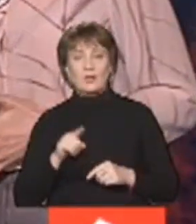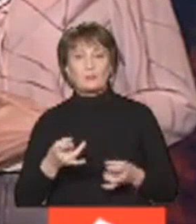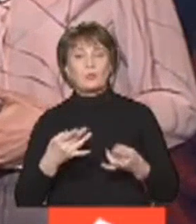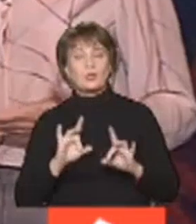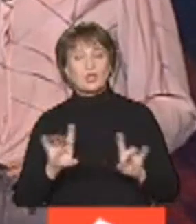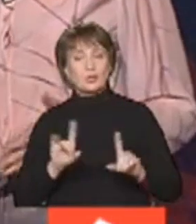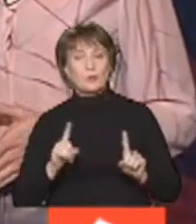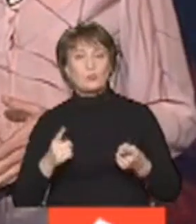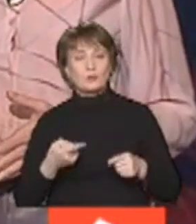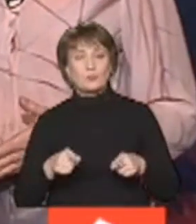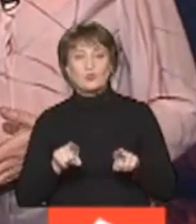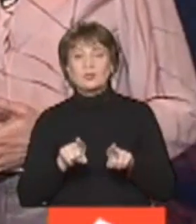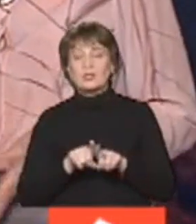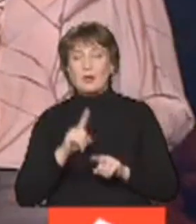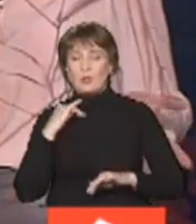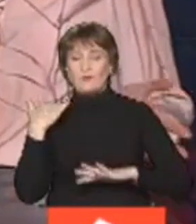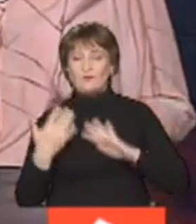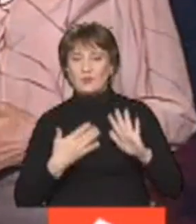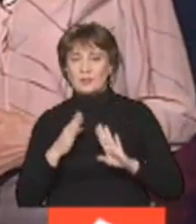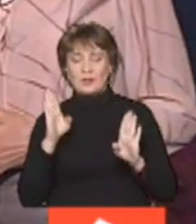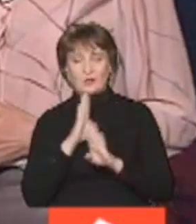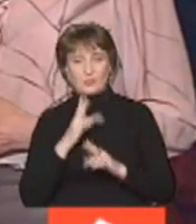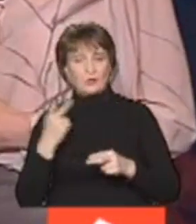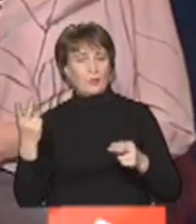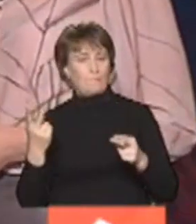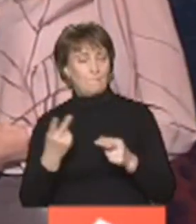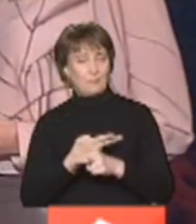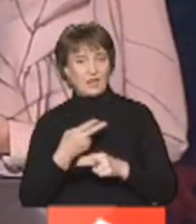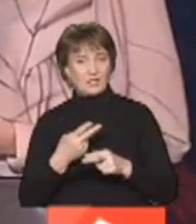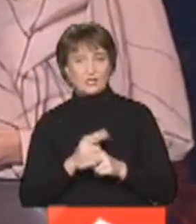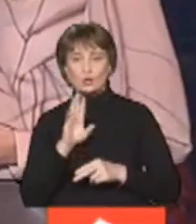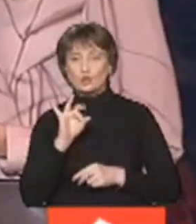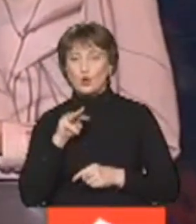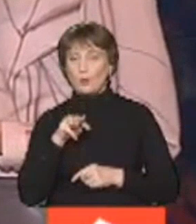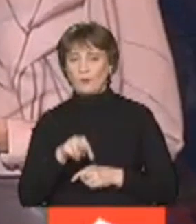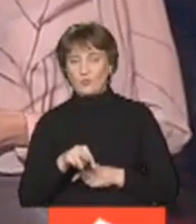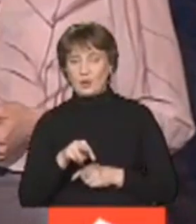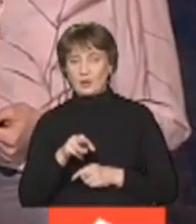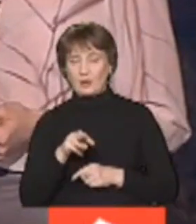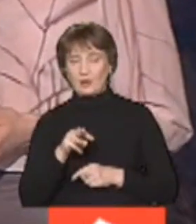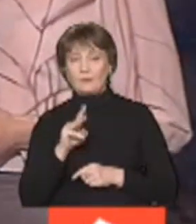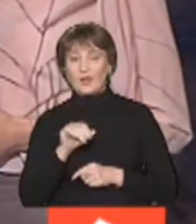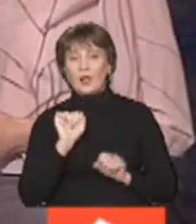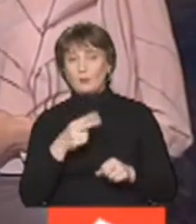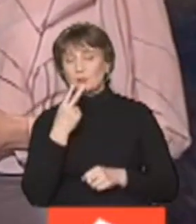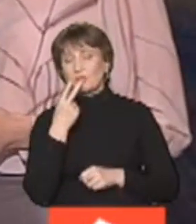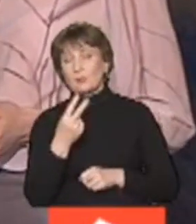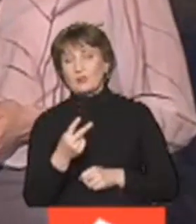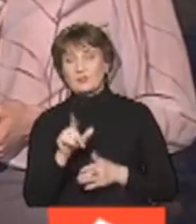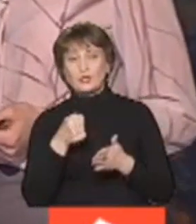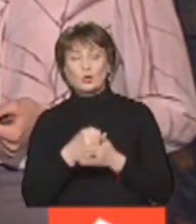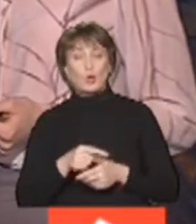чому сьогодні була така досить вітряна погода, хоча і без штормових поривів. А ось на температурному тренді ви можете побачити, що